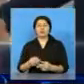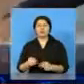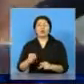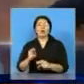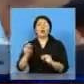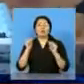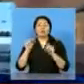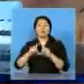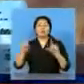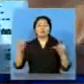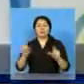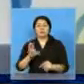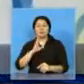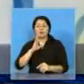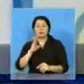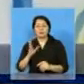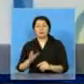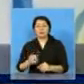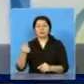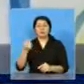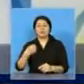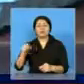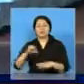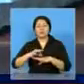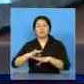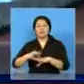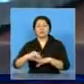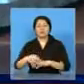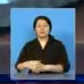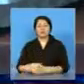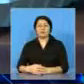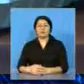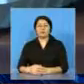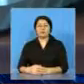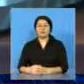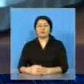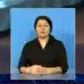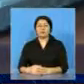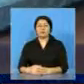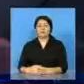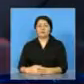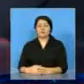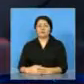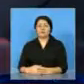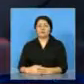мектебі келер жылы әйелдер арасында чемпионат өткізбек. Нұржан Диар, Көлсезім Әбдіжәлел, Армандос Мұхаметов, Ақтөбе телеарнасы.